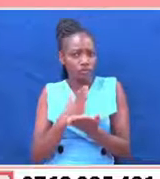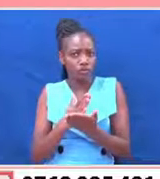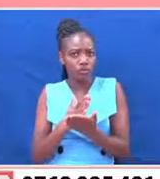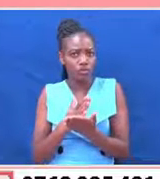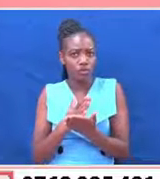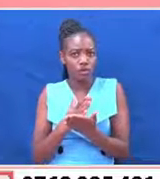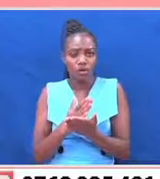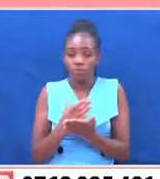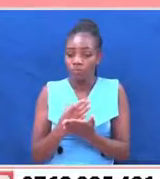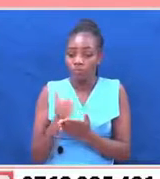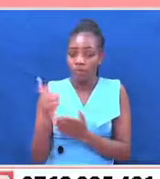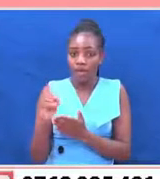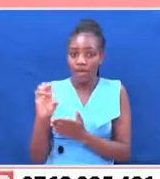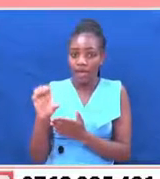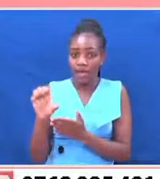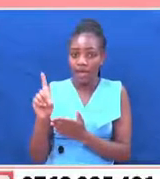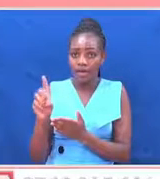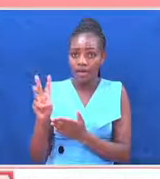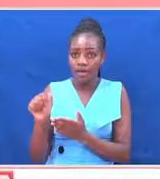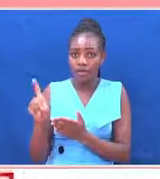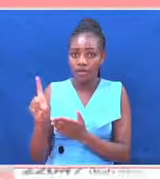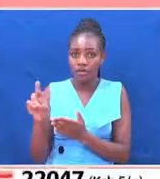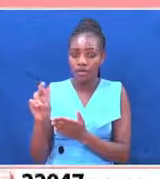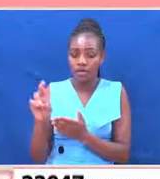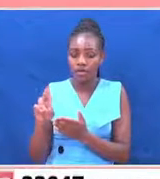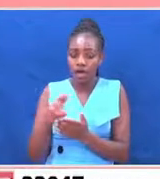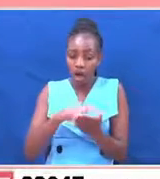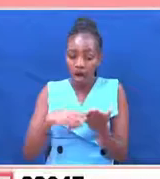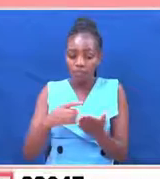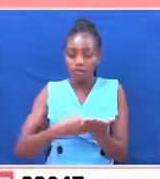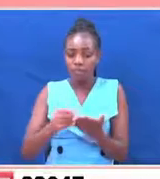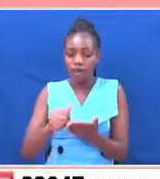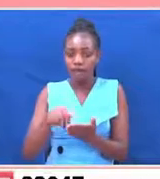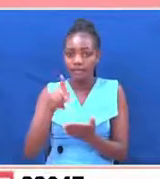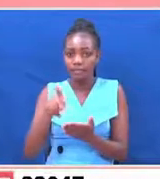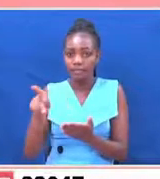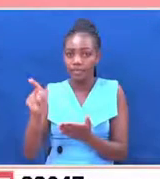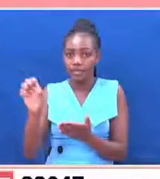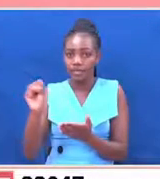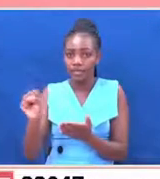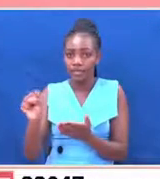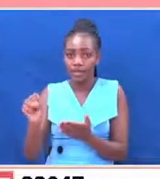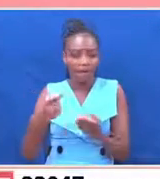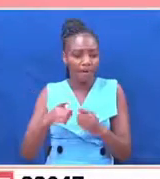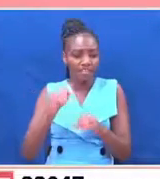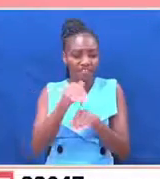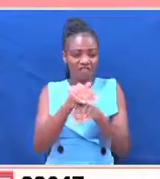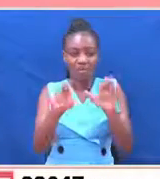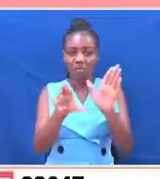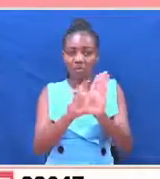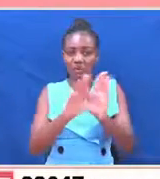kuwa mtangulizi wa Edward Njoroge aliidhinisha ununuzi wa vifaa vya kukabiliana na corona pasi na kufuata